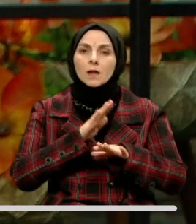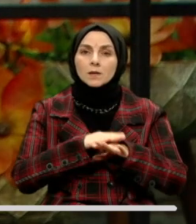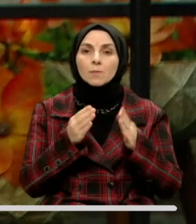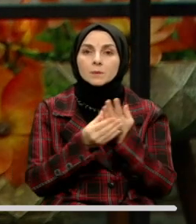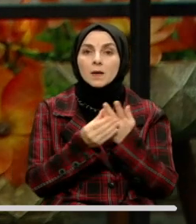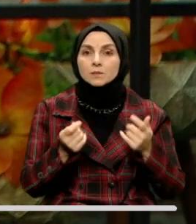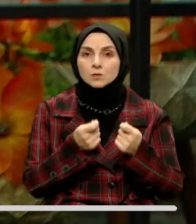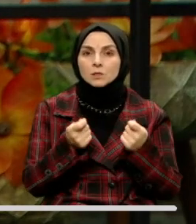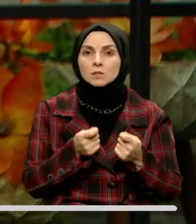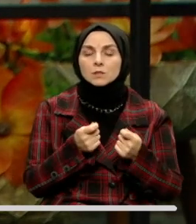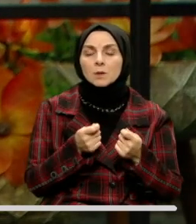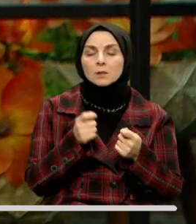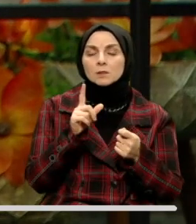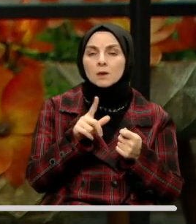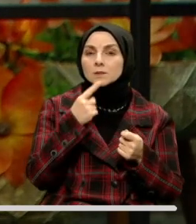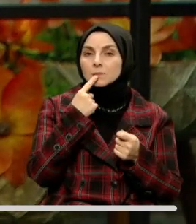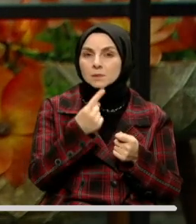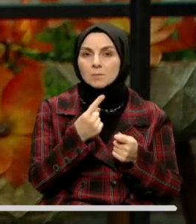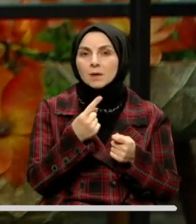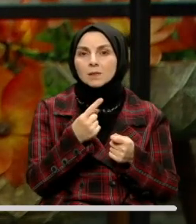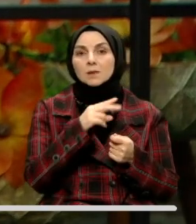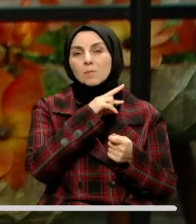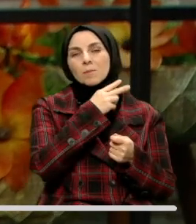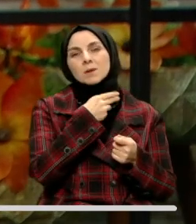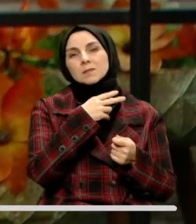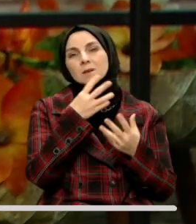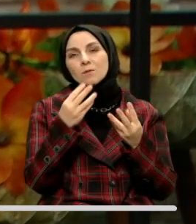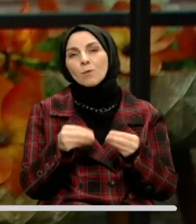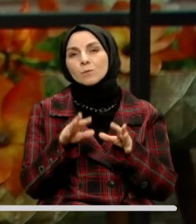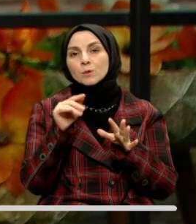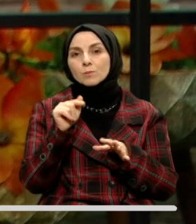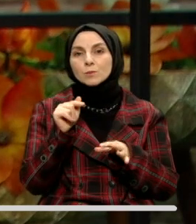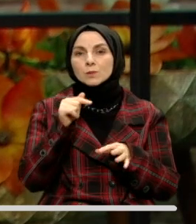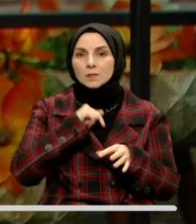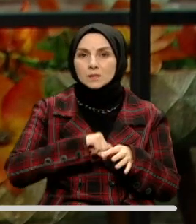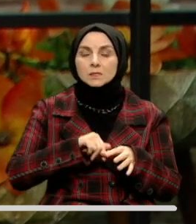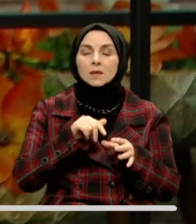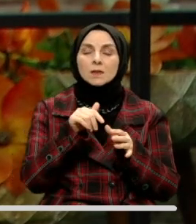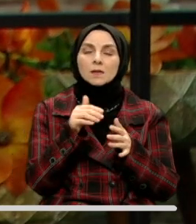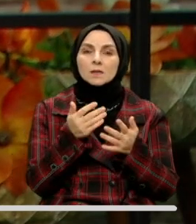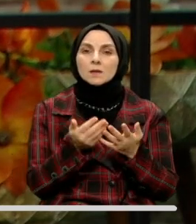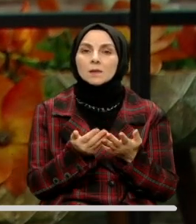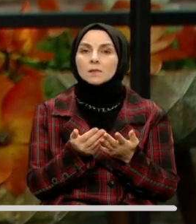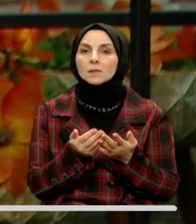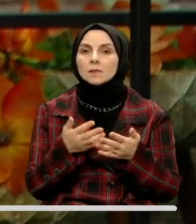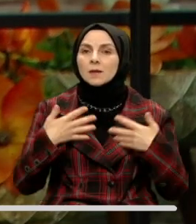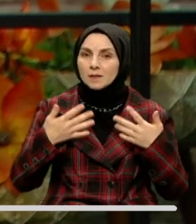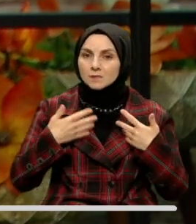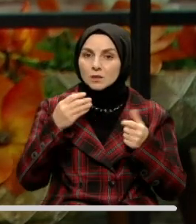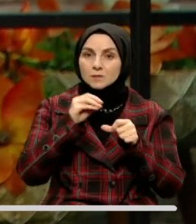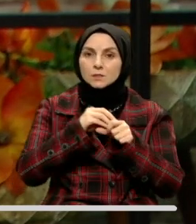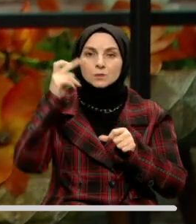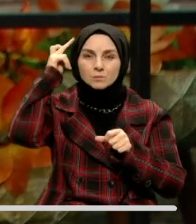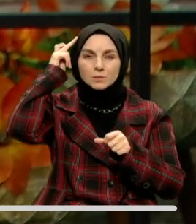diye zorlamaları maalesef olumsuz dönüyor. Burada içsel motivasyon için psikolojik danışmandan da destek alabiliriz. Bazen